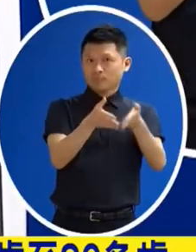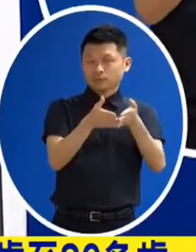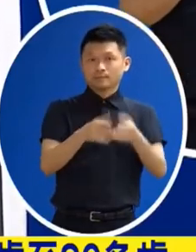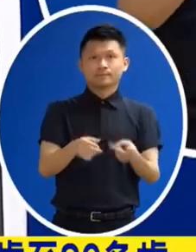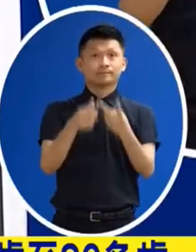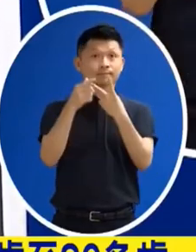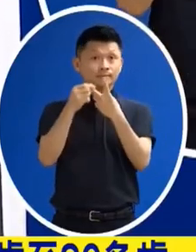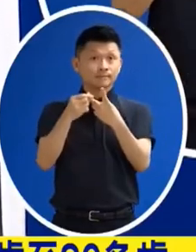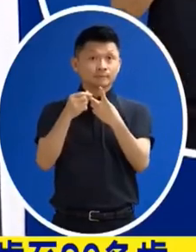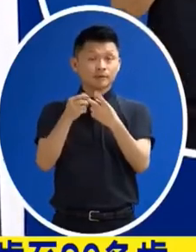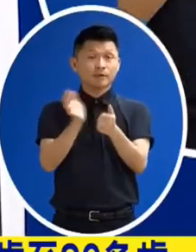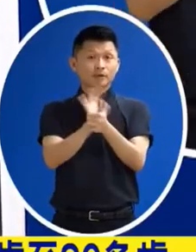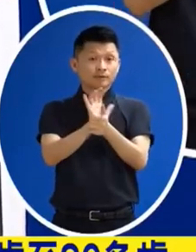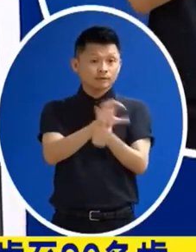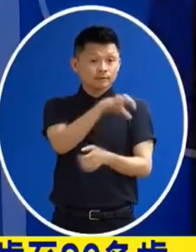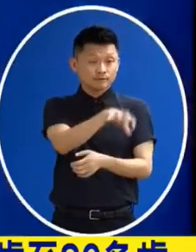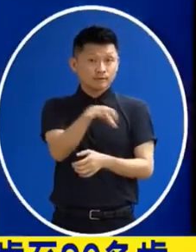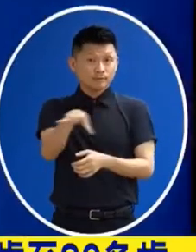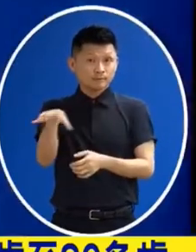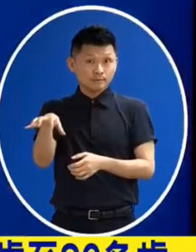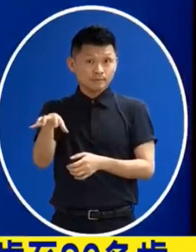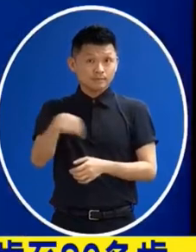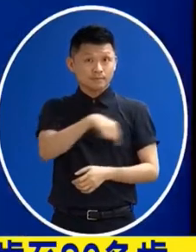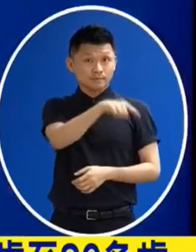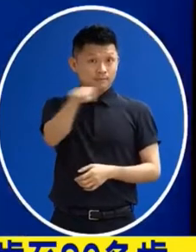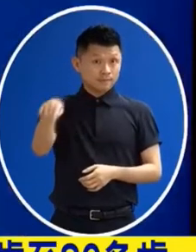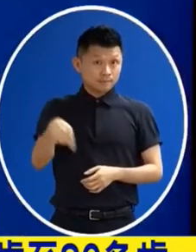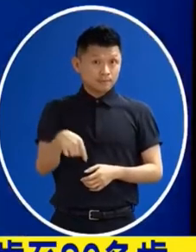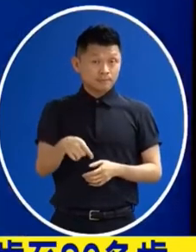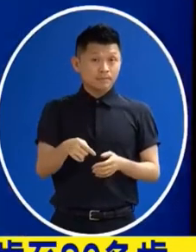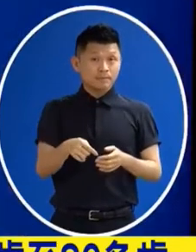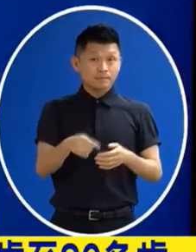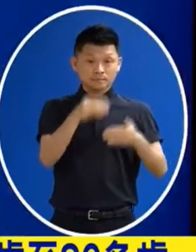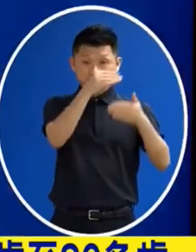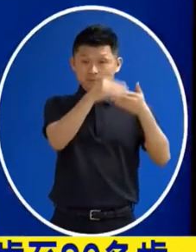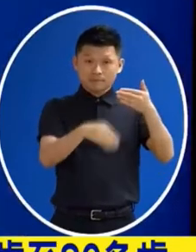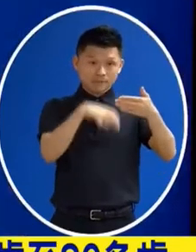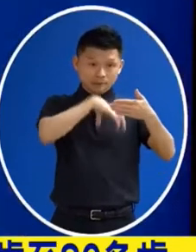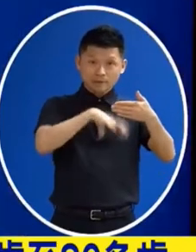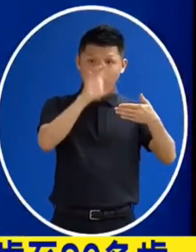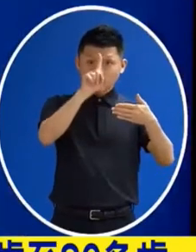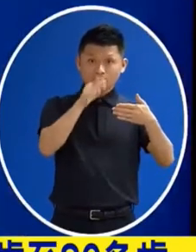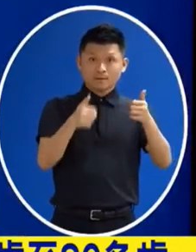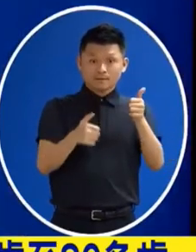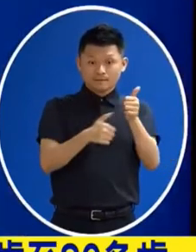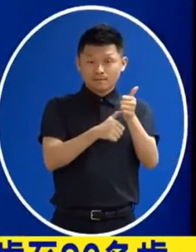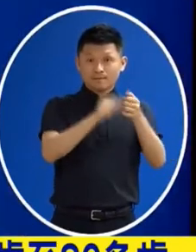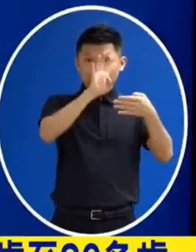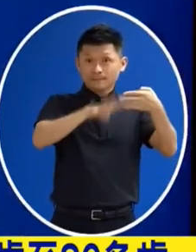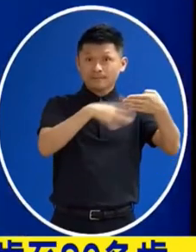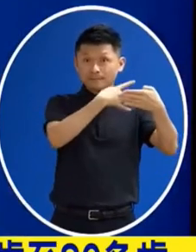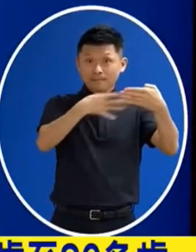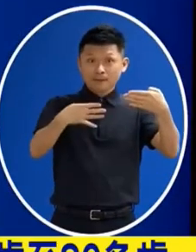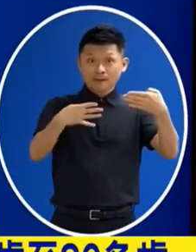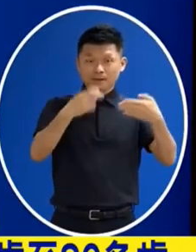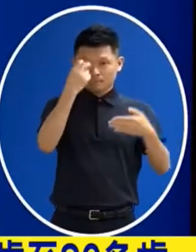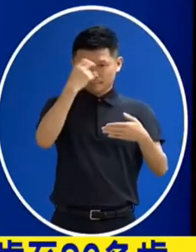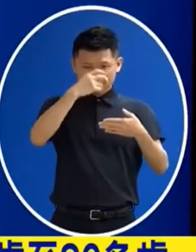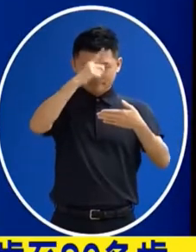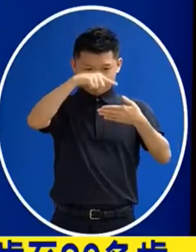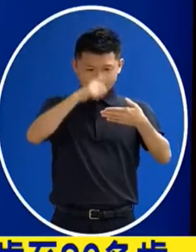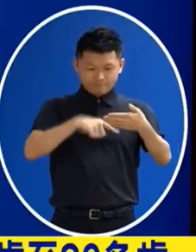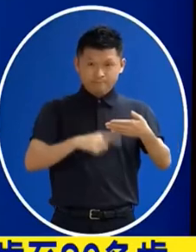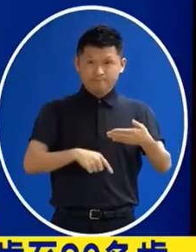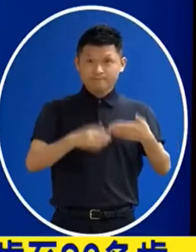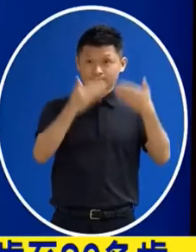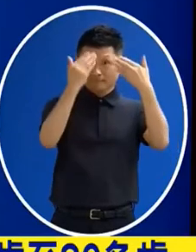就是整个的一个服务机构，它必须要完成我们在指引里面有一个附表，就是有一个检核表。那